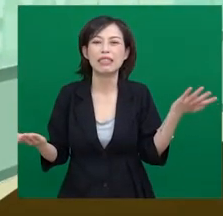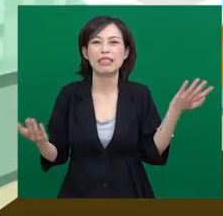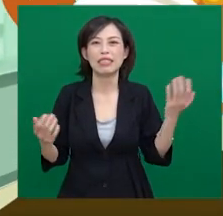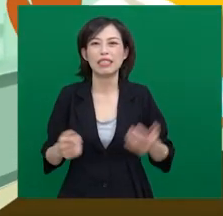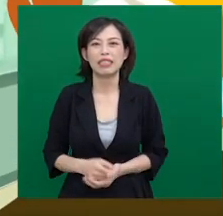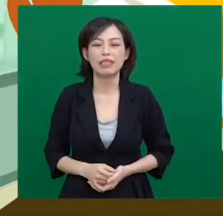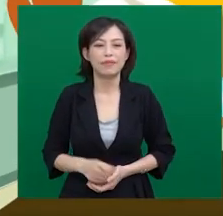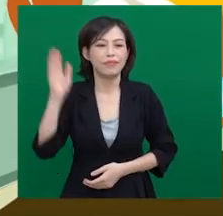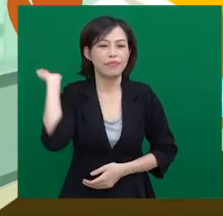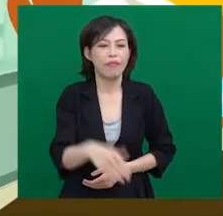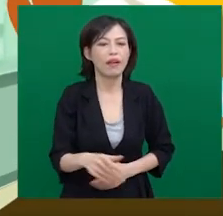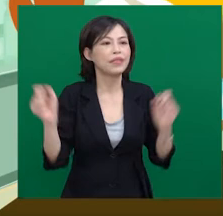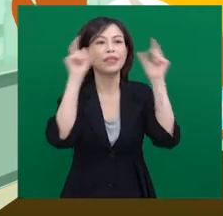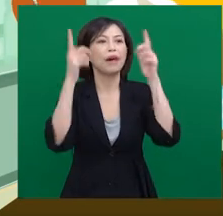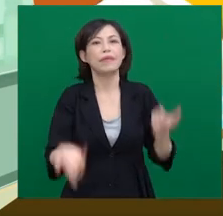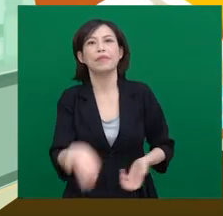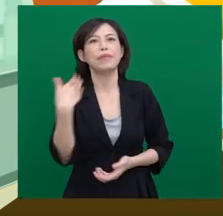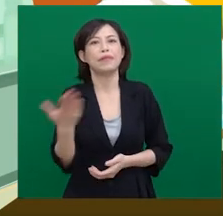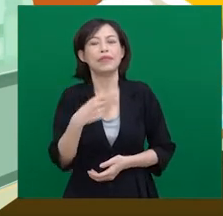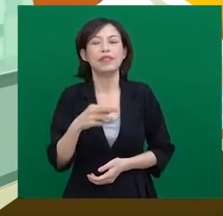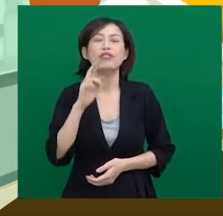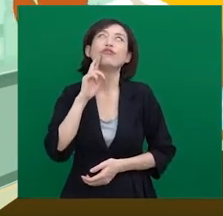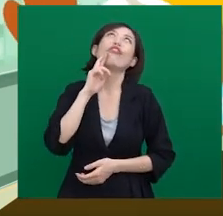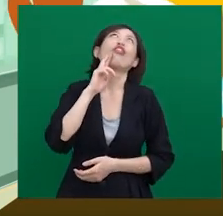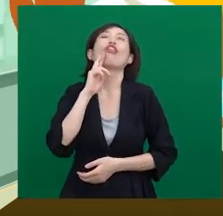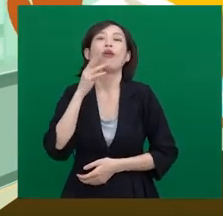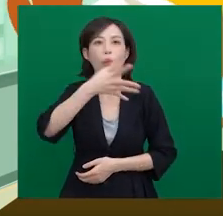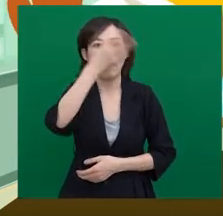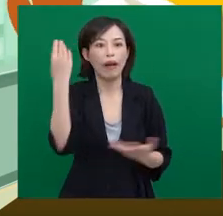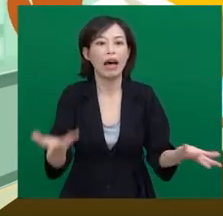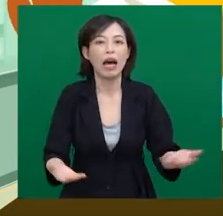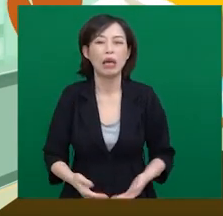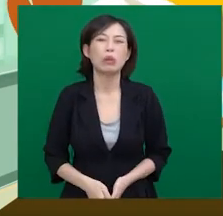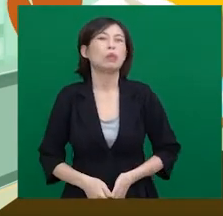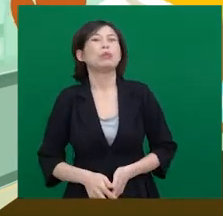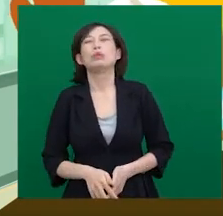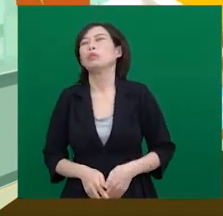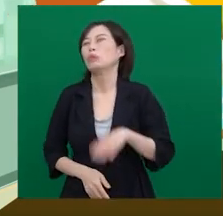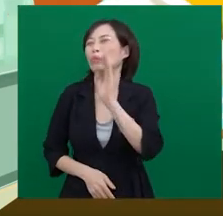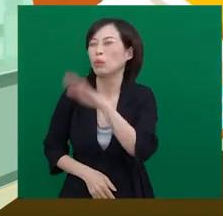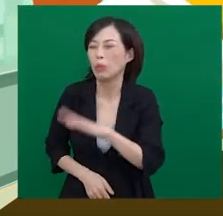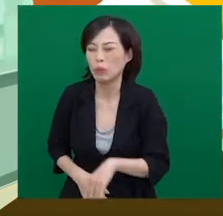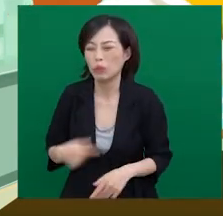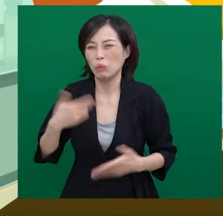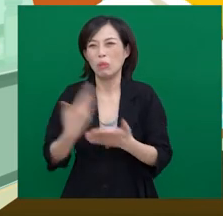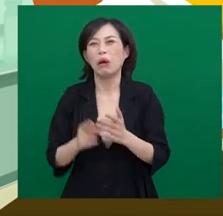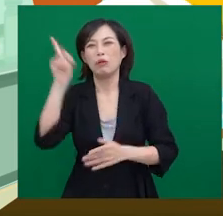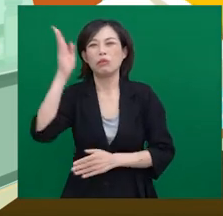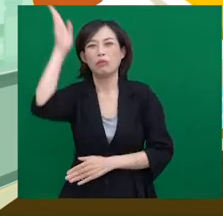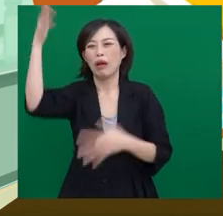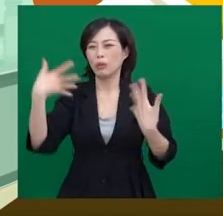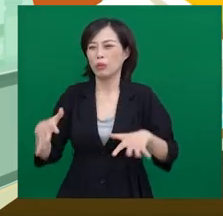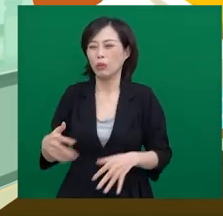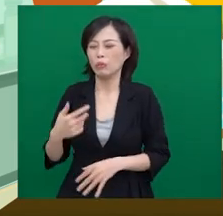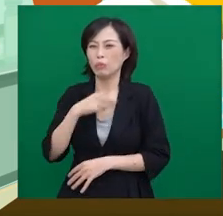Nè nè, chú Tuấn bác Tám, tỉnh lại đi, nhậu gì quên trời đất vậy? Ôi trời ơi, bác sĩ Trống ơi, chúng tôi vừa đến tương lai đấy. Tụi tôi